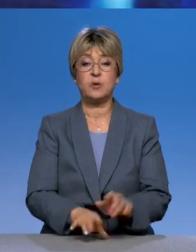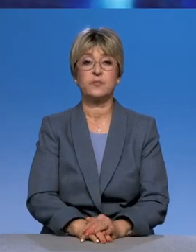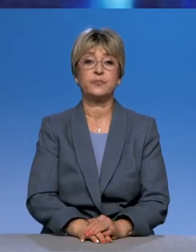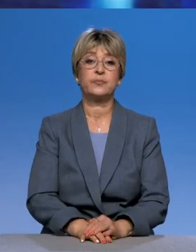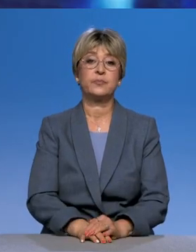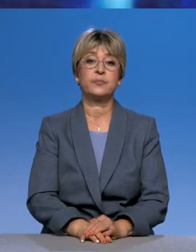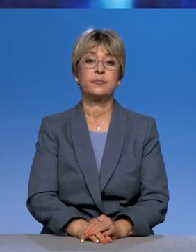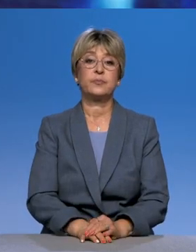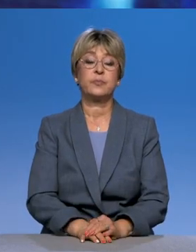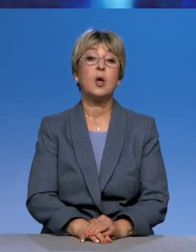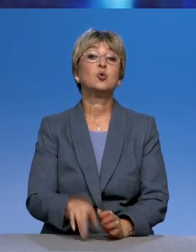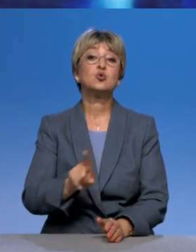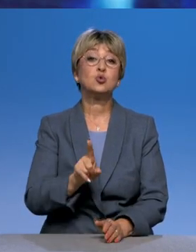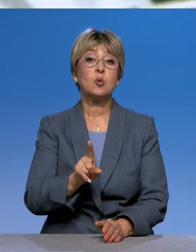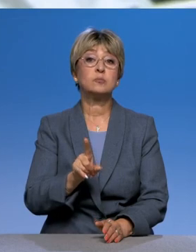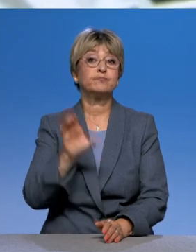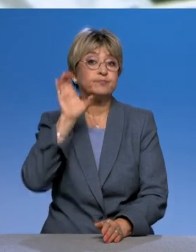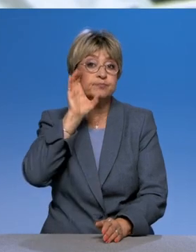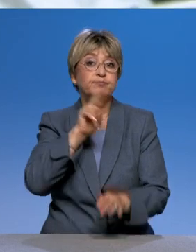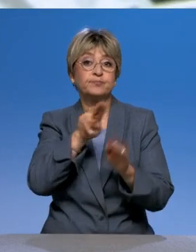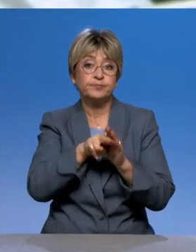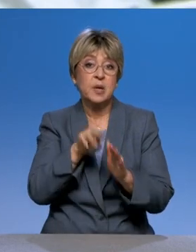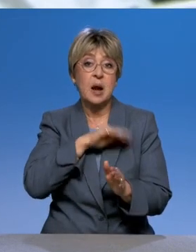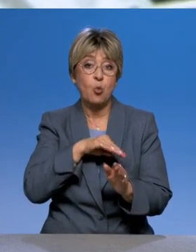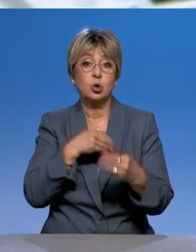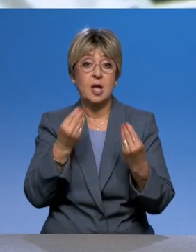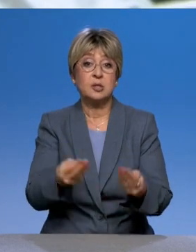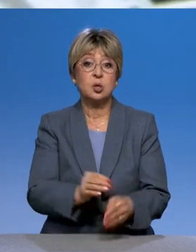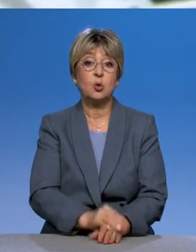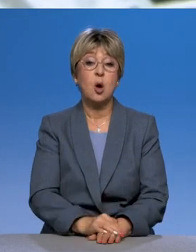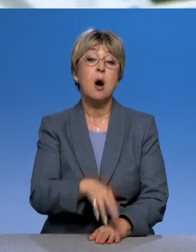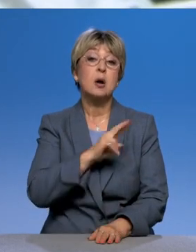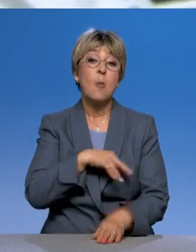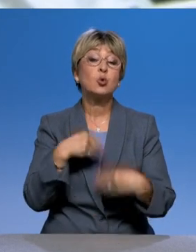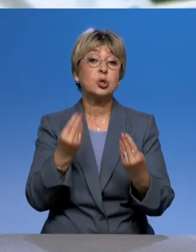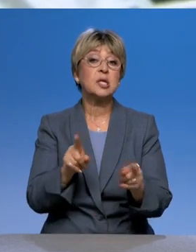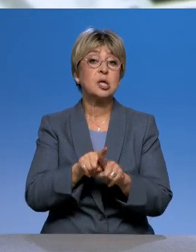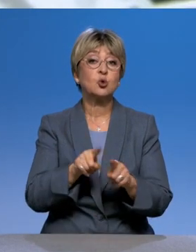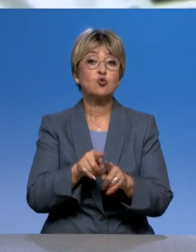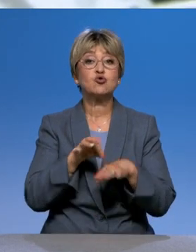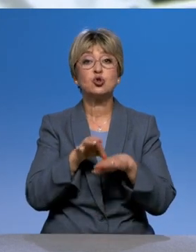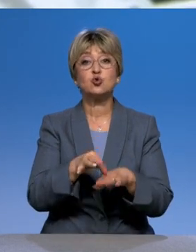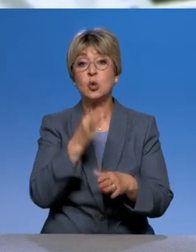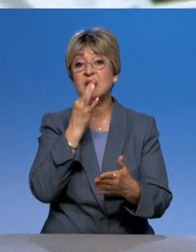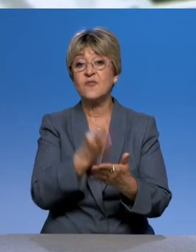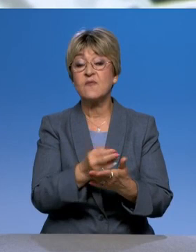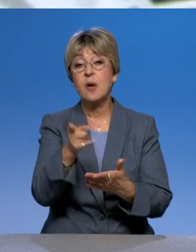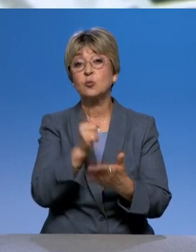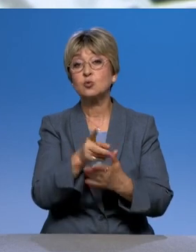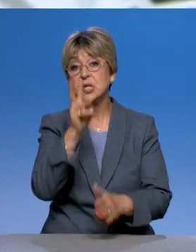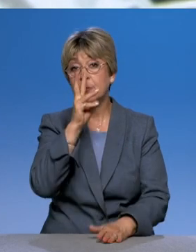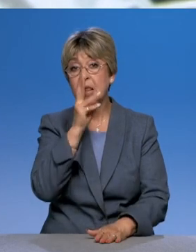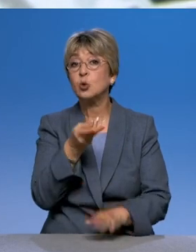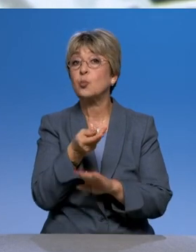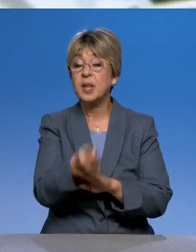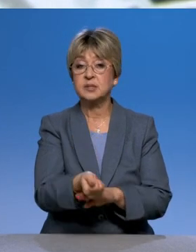Идти на поводу работодателя? Нет, почему поводу работодателя? Работодатель тоже несет огромную ответственность. Так. Работодатель должен заплатить вам заработную плату,